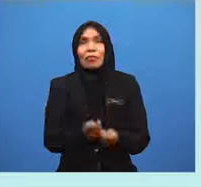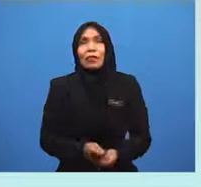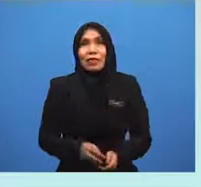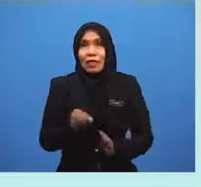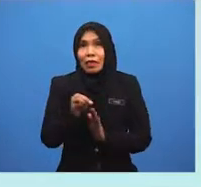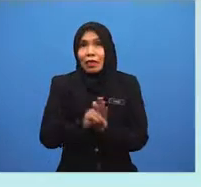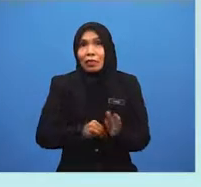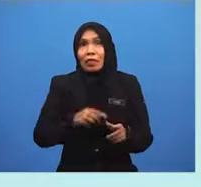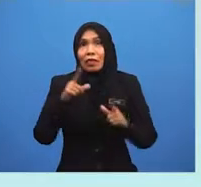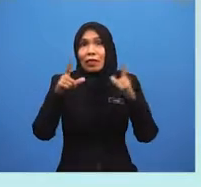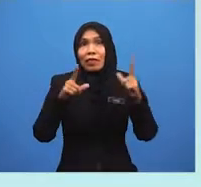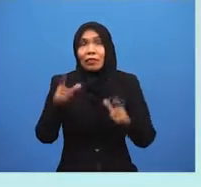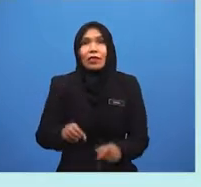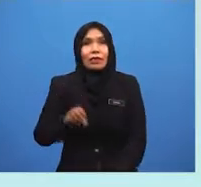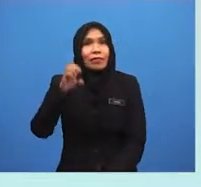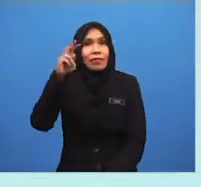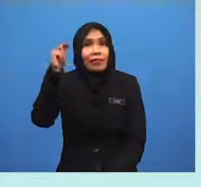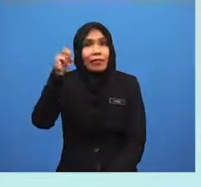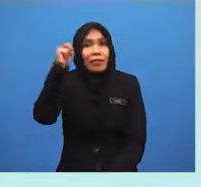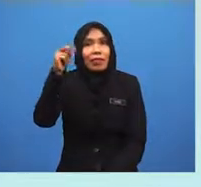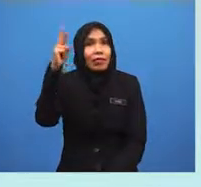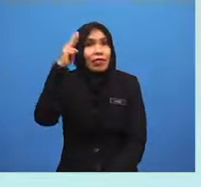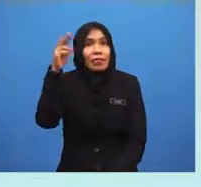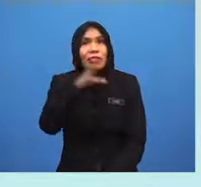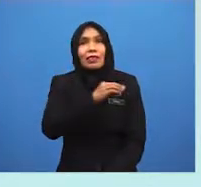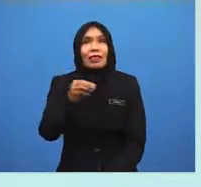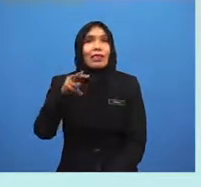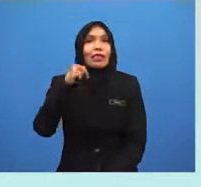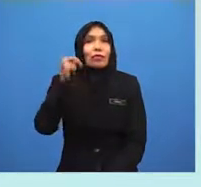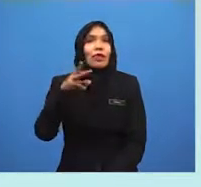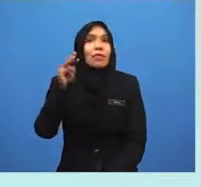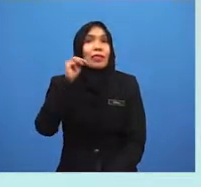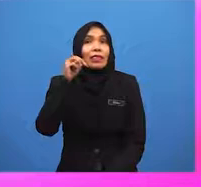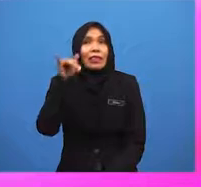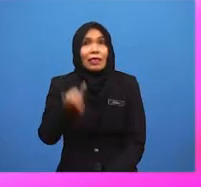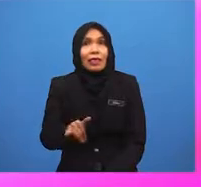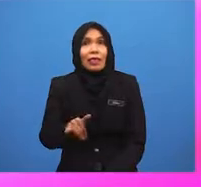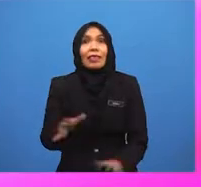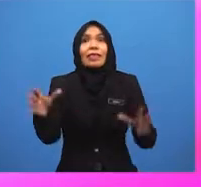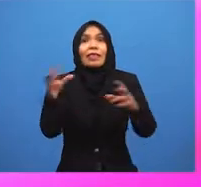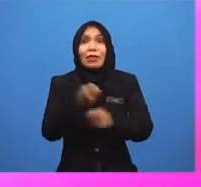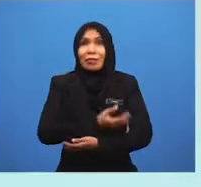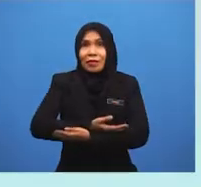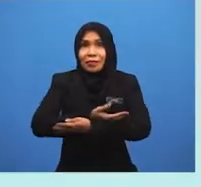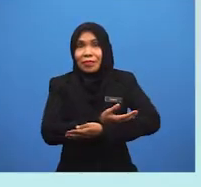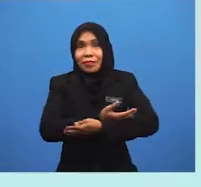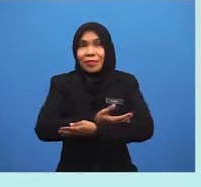Encik Rajan dan Puan Malini yang mendapat cahaya mata. Soalan